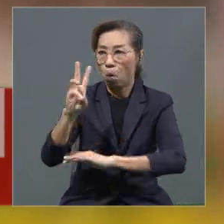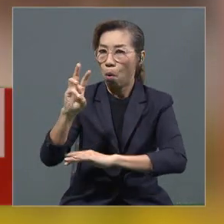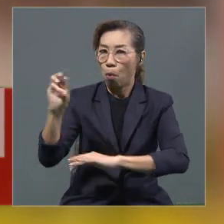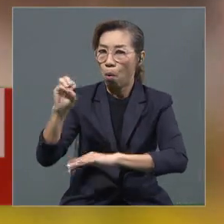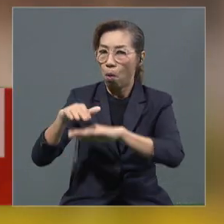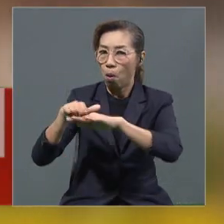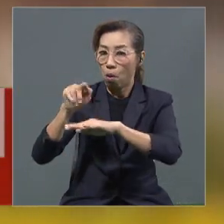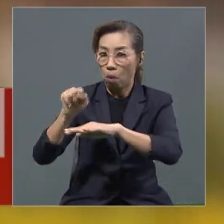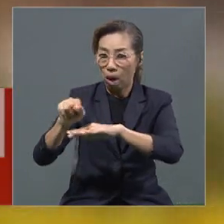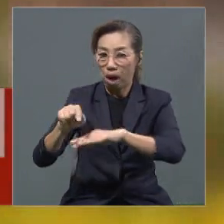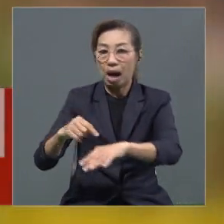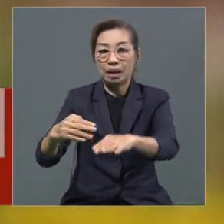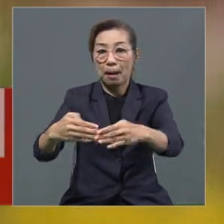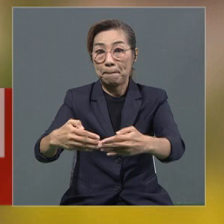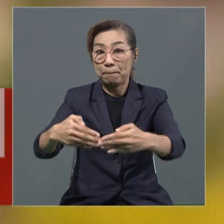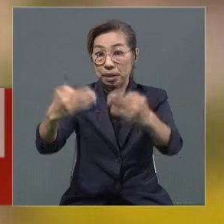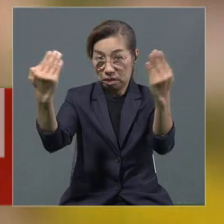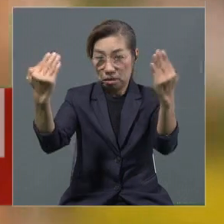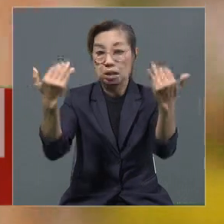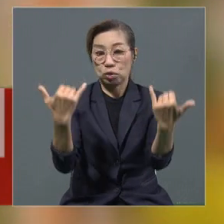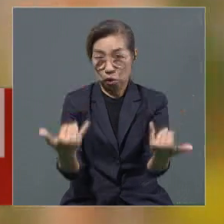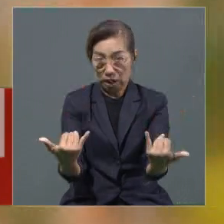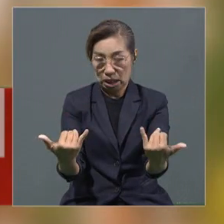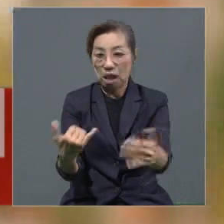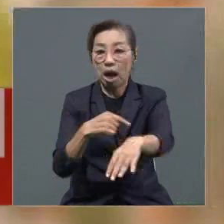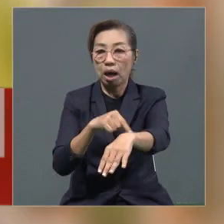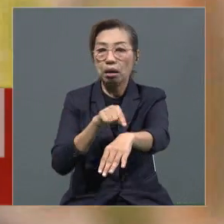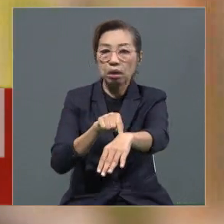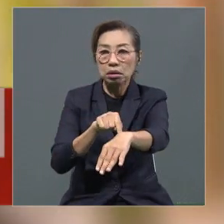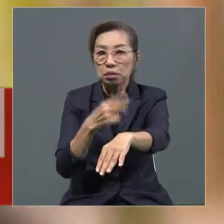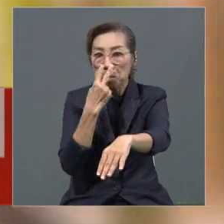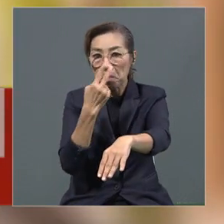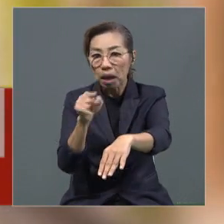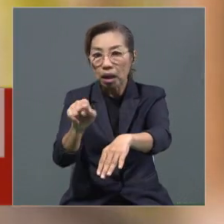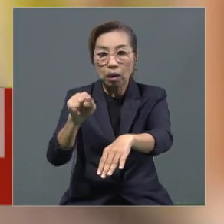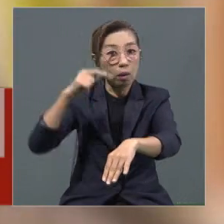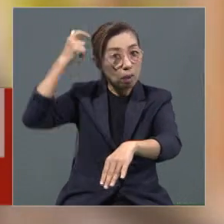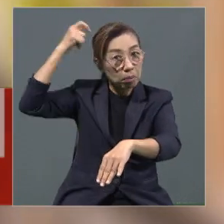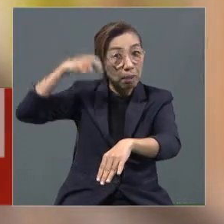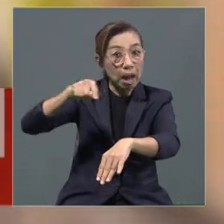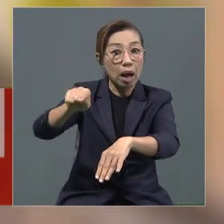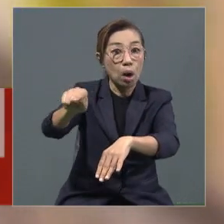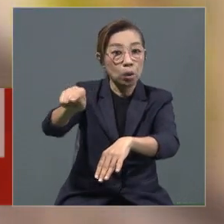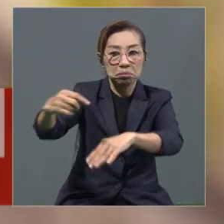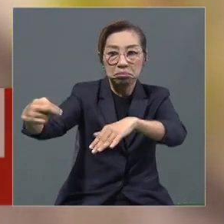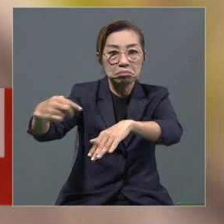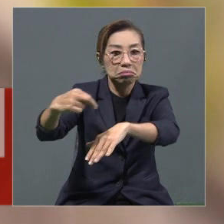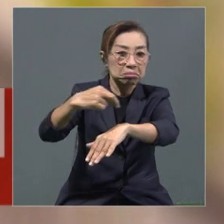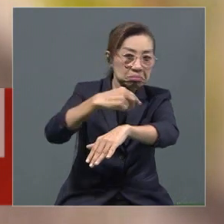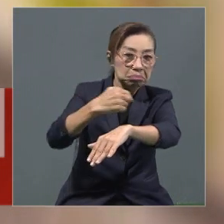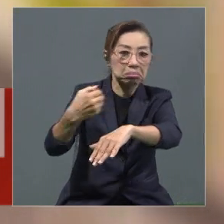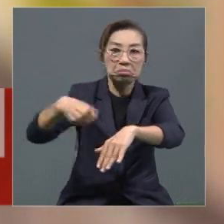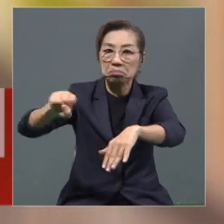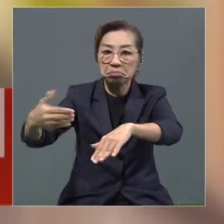าๆนะครับที่มีการเปิดสะพานนะครับจนถึงปัจจุบันนะยังไม่มีนะครับคนที่ข้ามมาจากฝั่ง